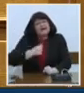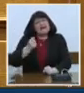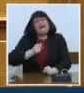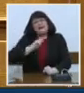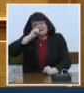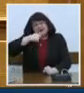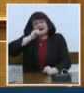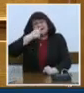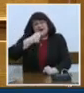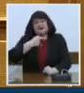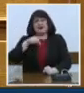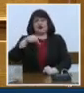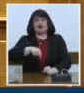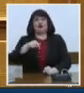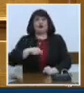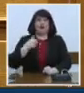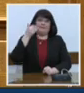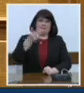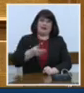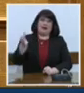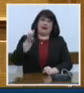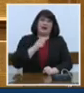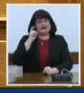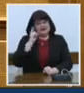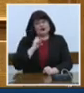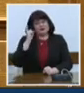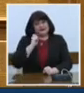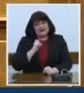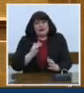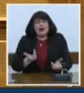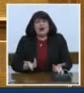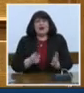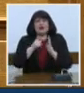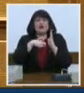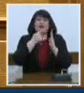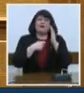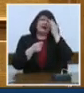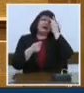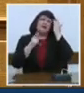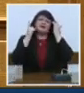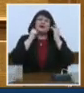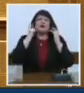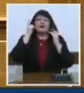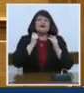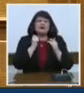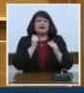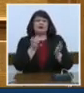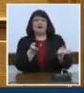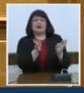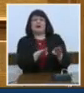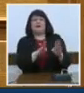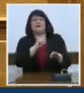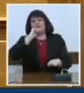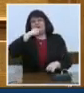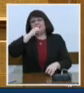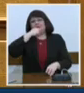λένε τώρα εκ των υστέρων ότι ήξεραν αλλά τις κάλυπτε η ομερτά του